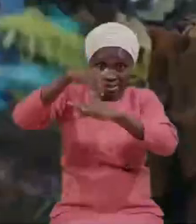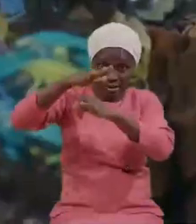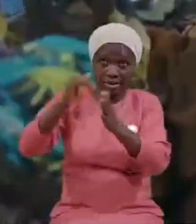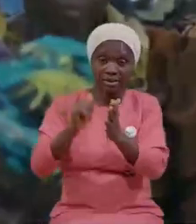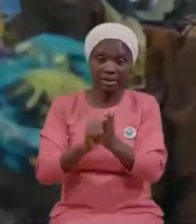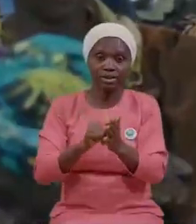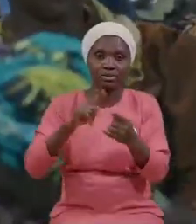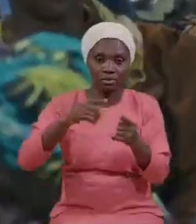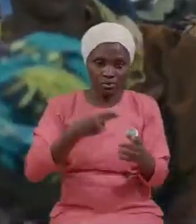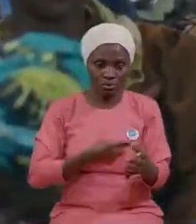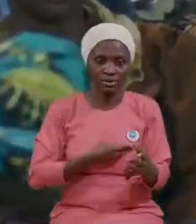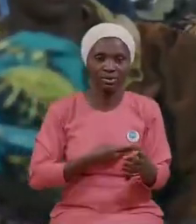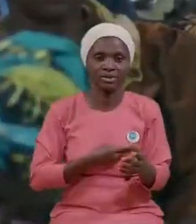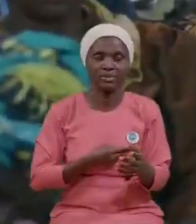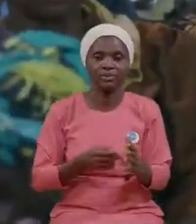maintenant.